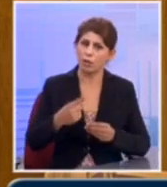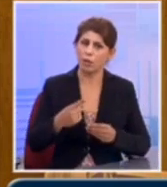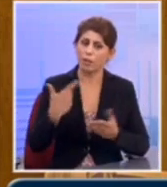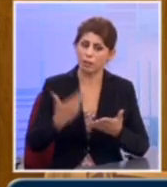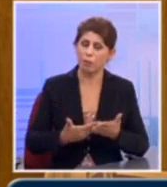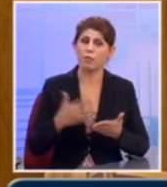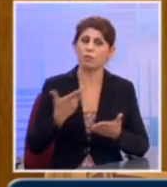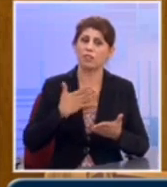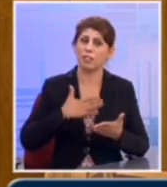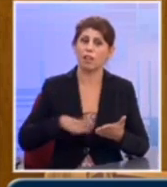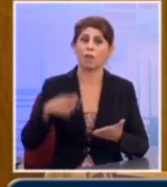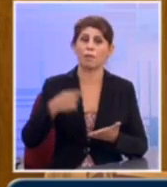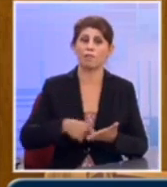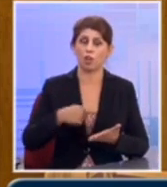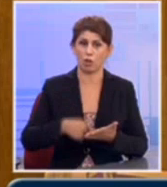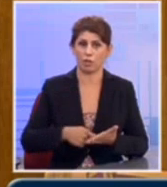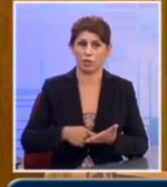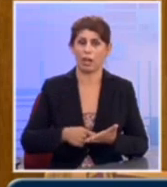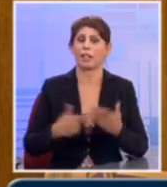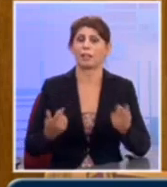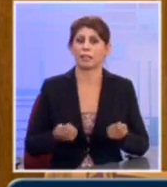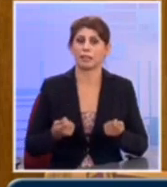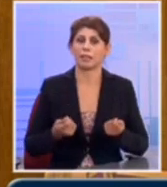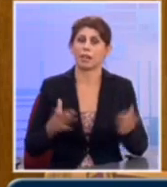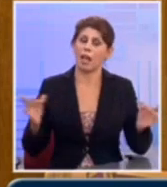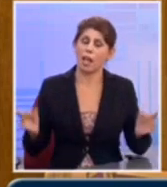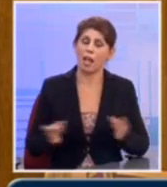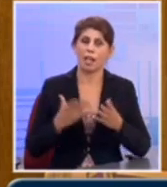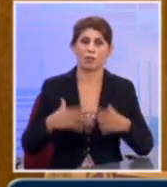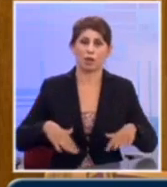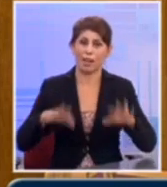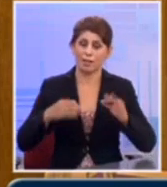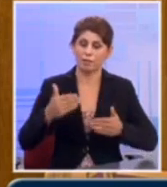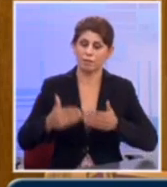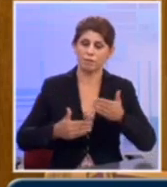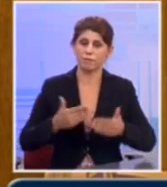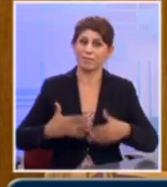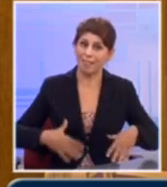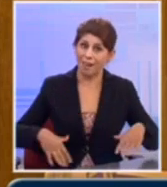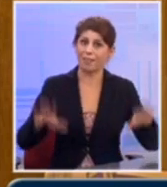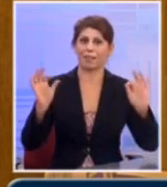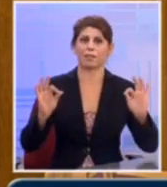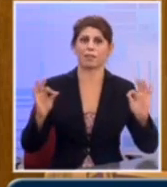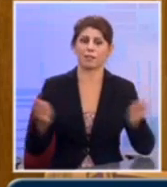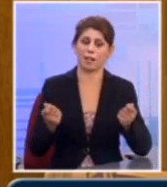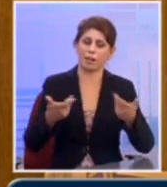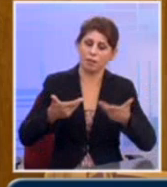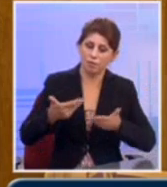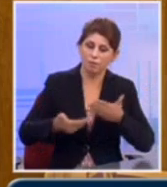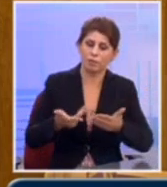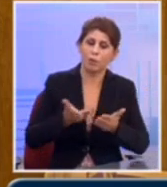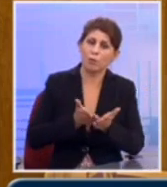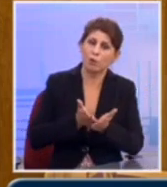θέλουμε η φορολογία να γίνει έστω να δρομολογηθεί έστω να ξεκινήσει να γίνεται